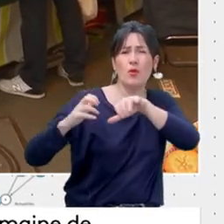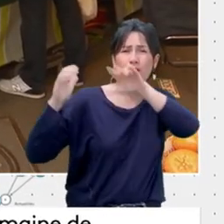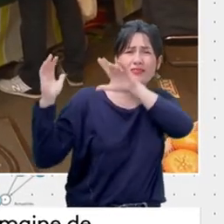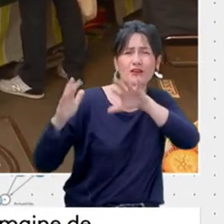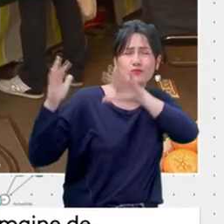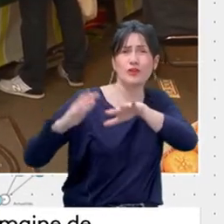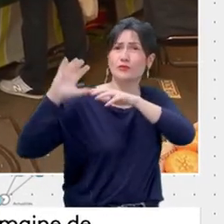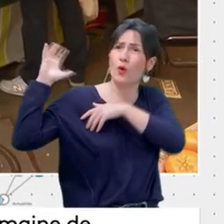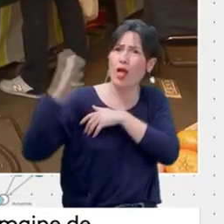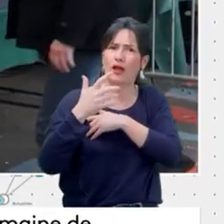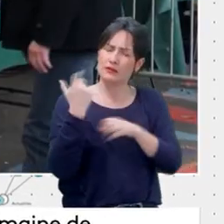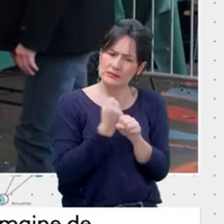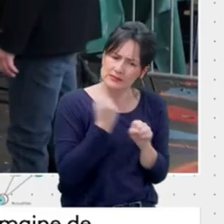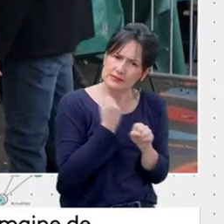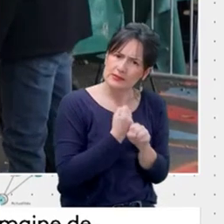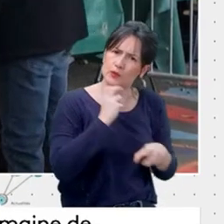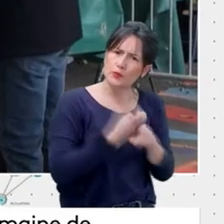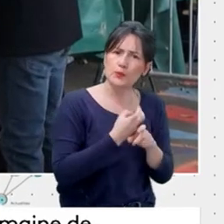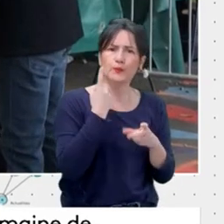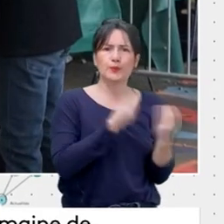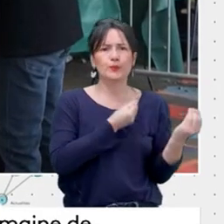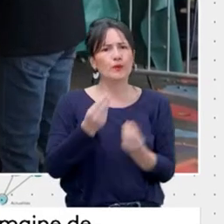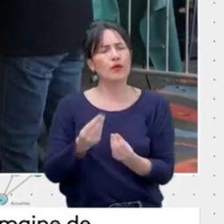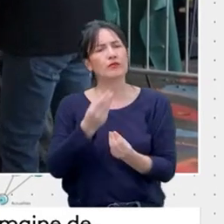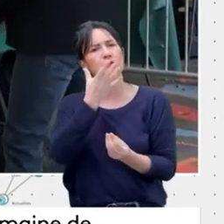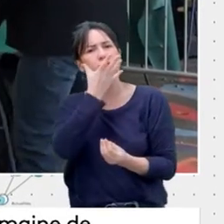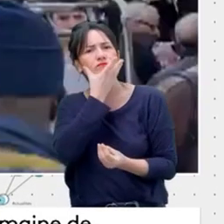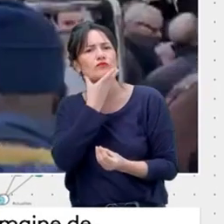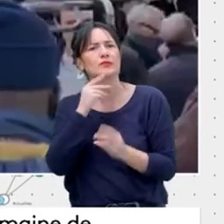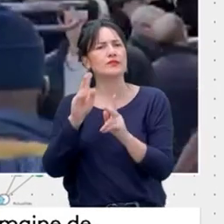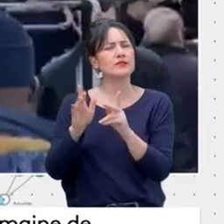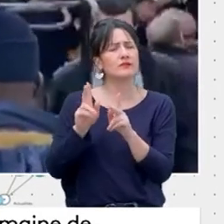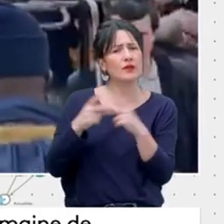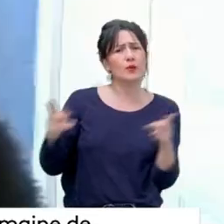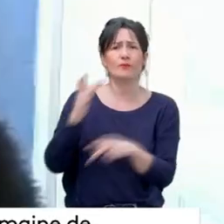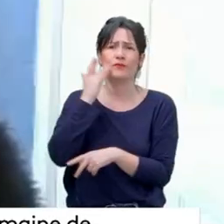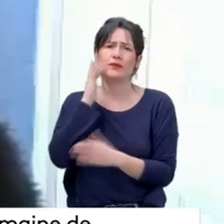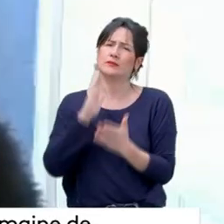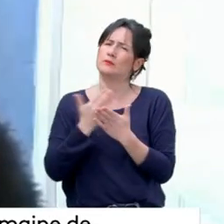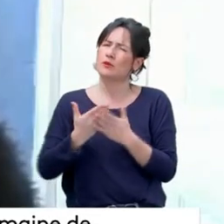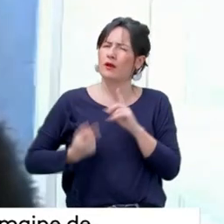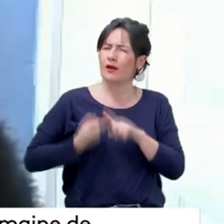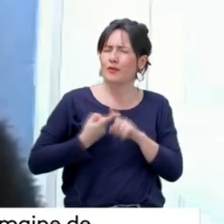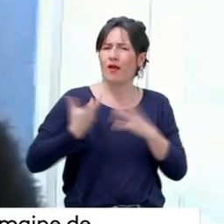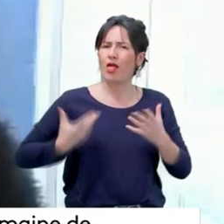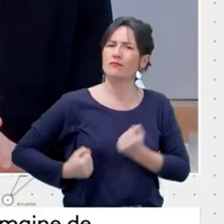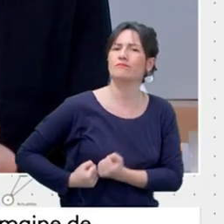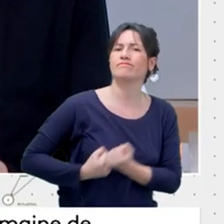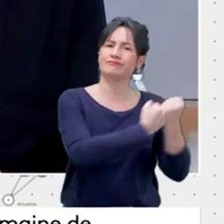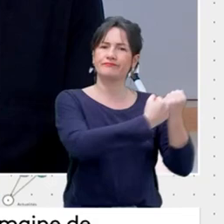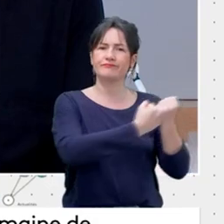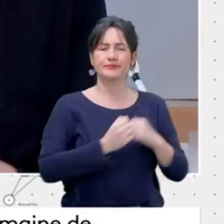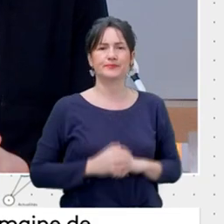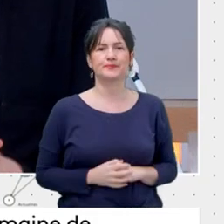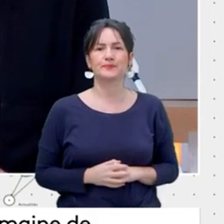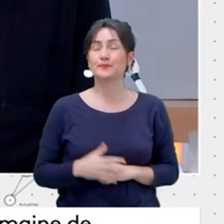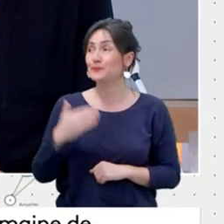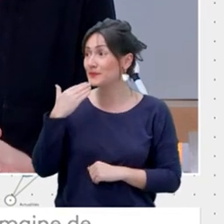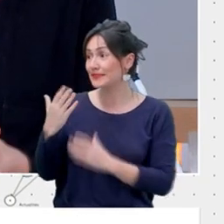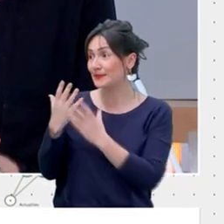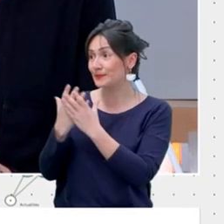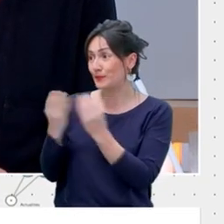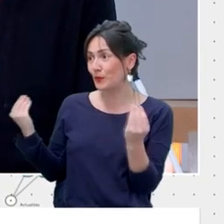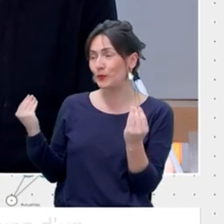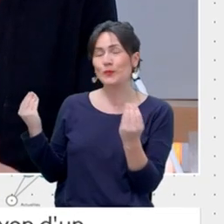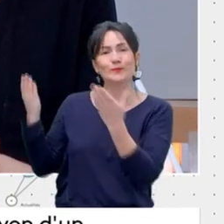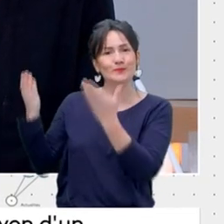produits. Je crois que cette réconciliation entre producteurs et consommateurs, elle n'a jamais été aussi importante qu'aujourd'hui. Merci, merci beaucoup Christiane Lambert,